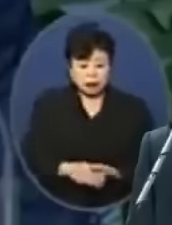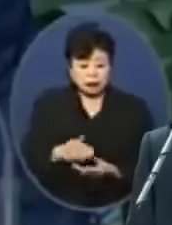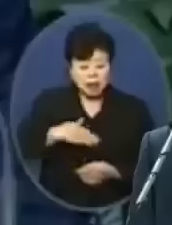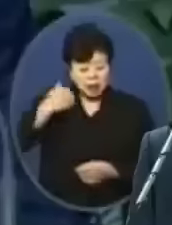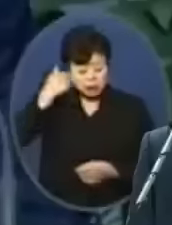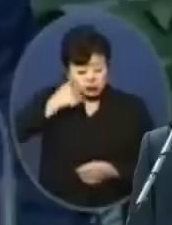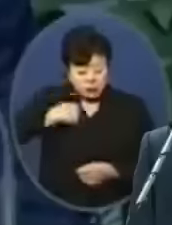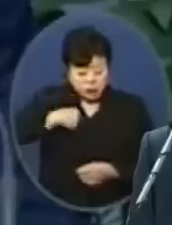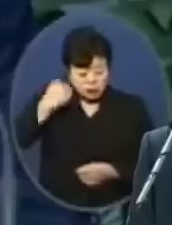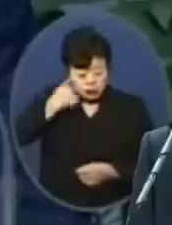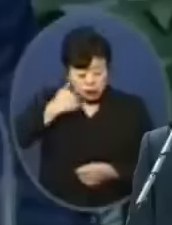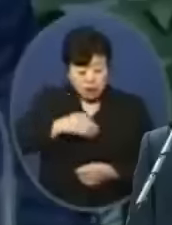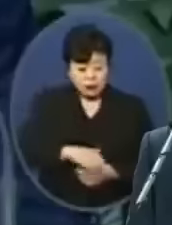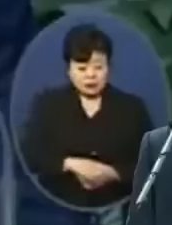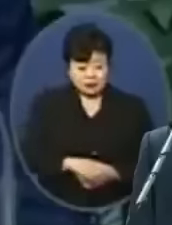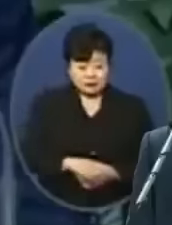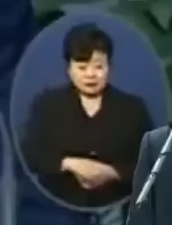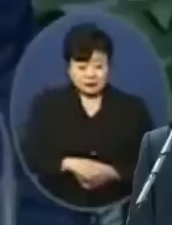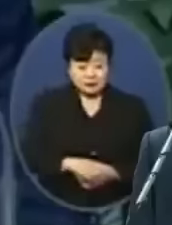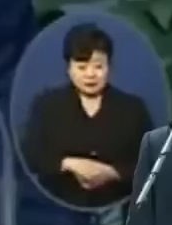나는 누굽니까?